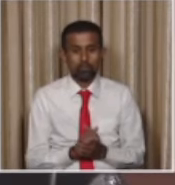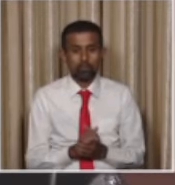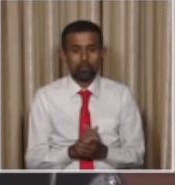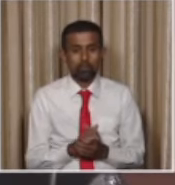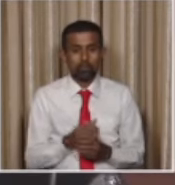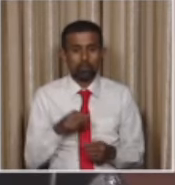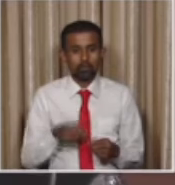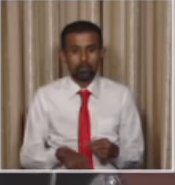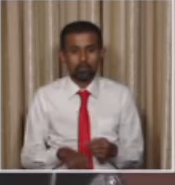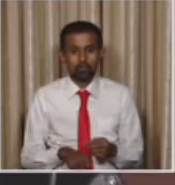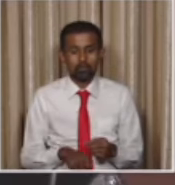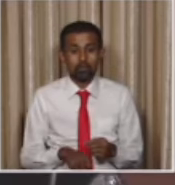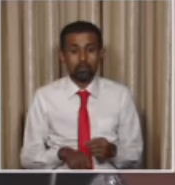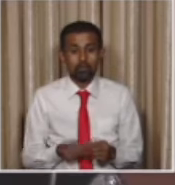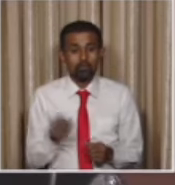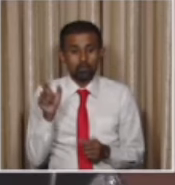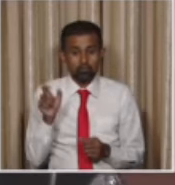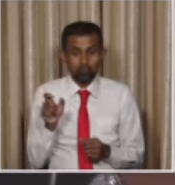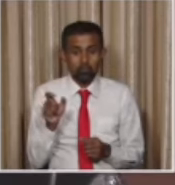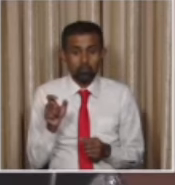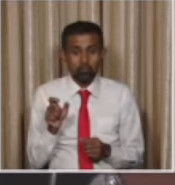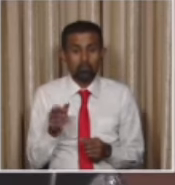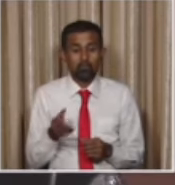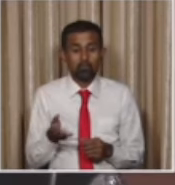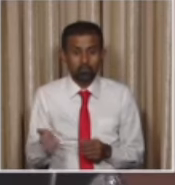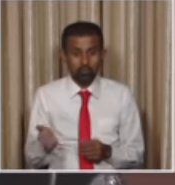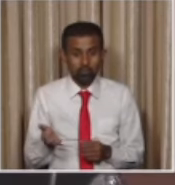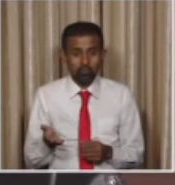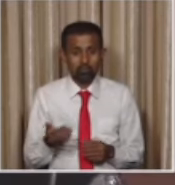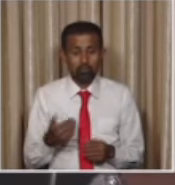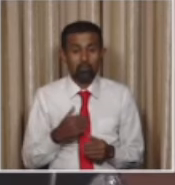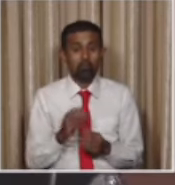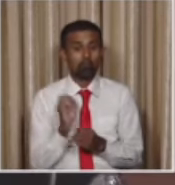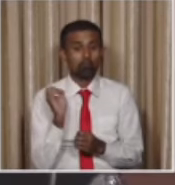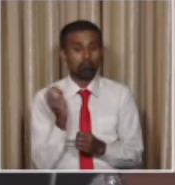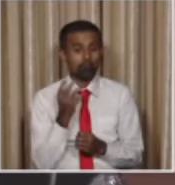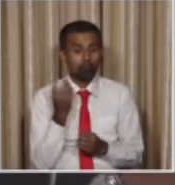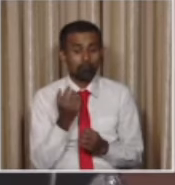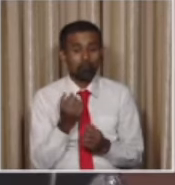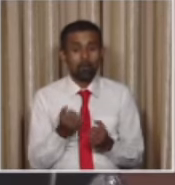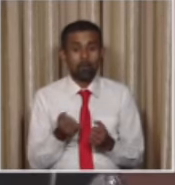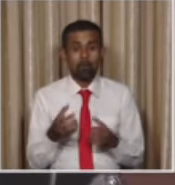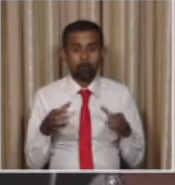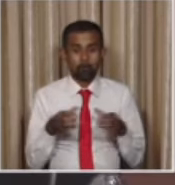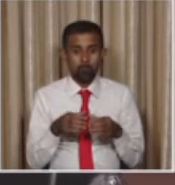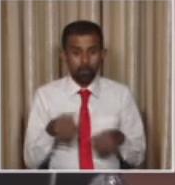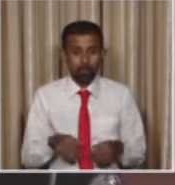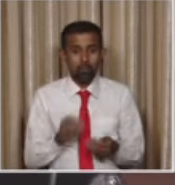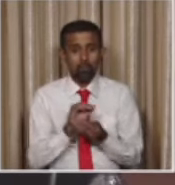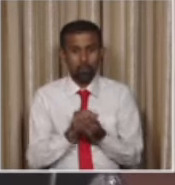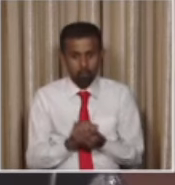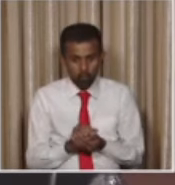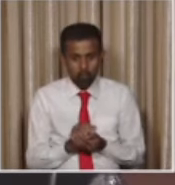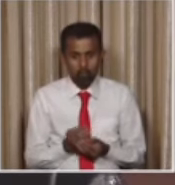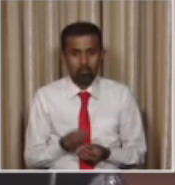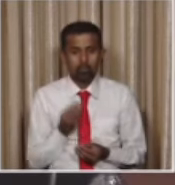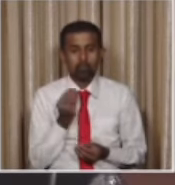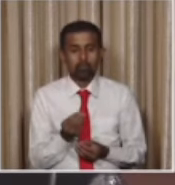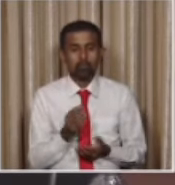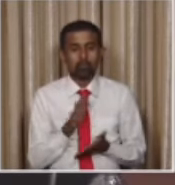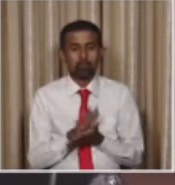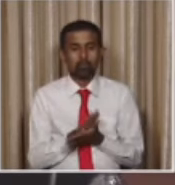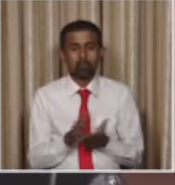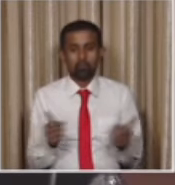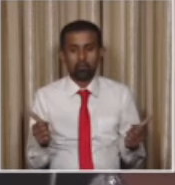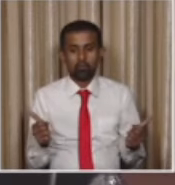බැහැලා අදත් මං හිතන්නේ එතුමා බැහැලා මේ සුවසැරිය ආයතනයේ එතුමා අදත් ආරක්ෂා කරන එක ගැන අපි සතුටු